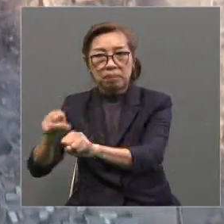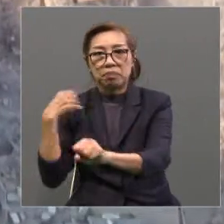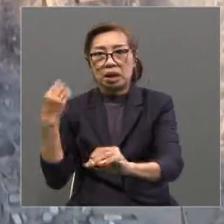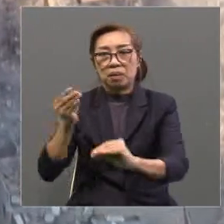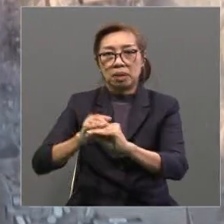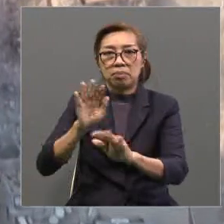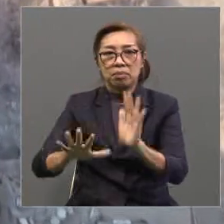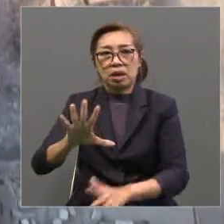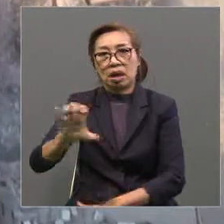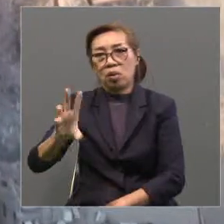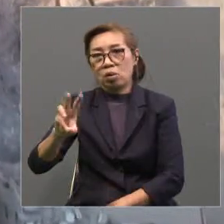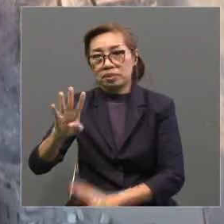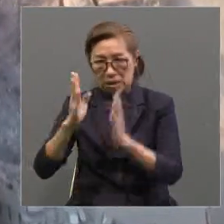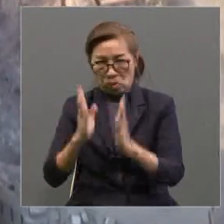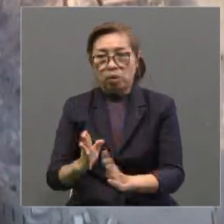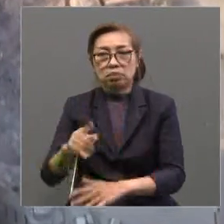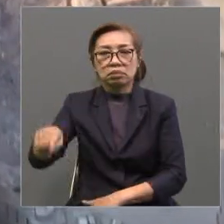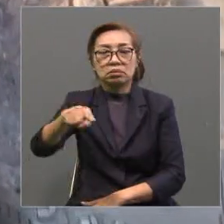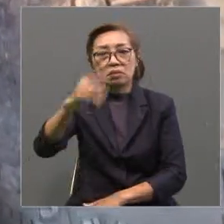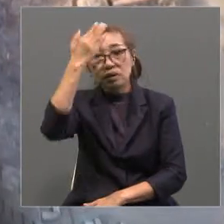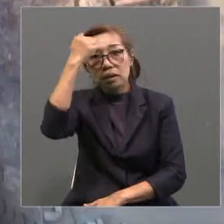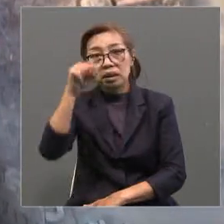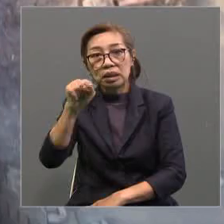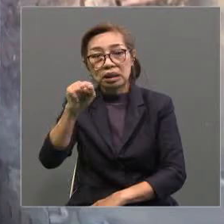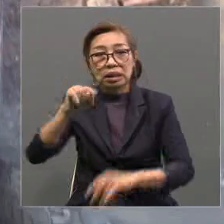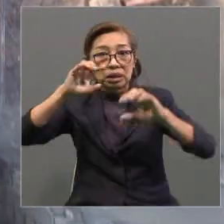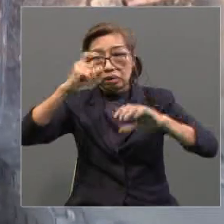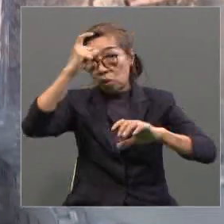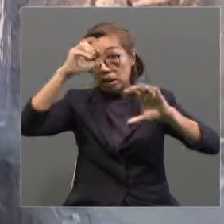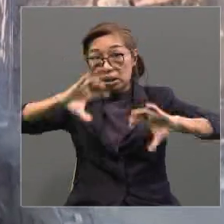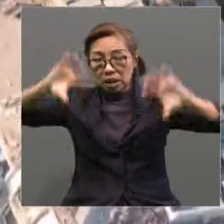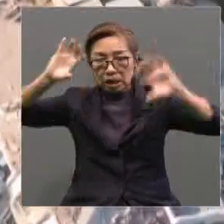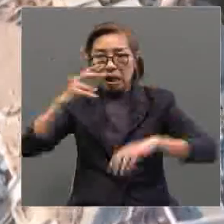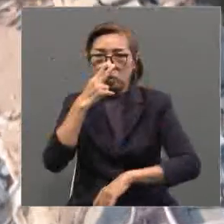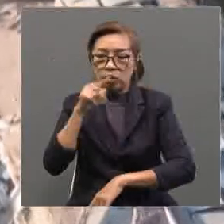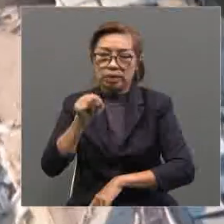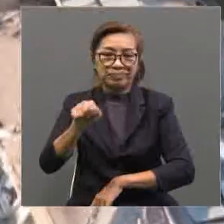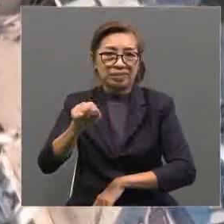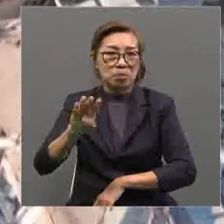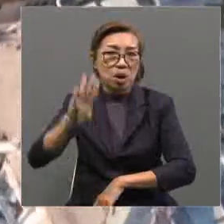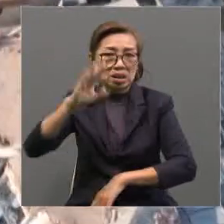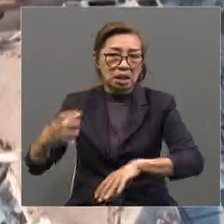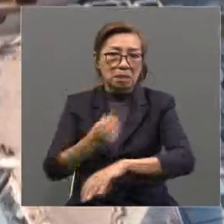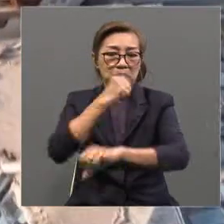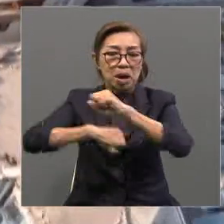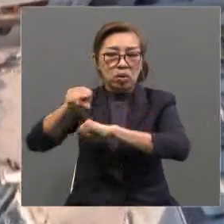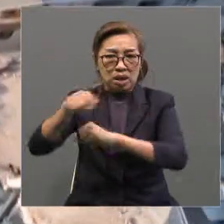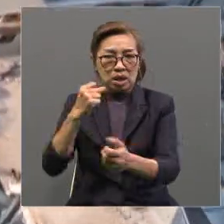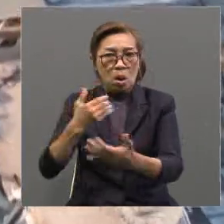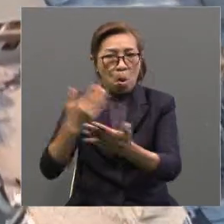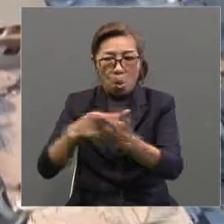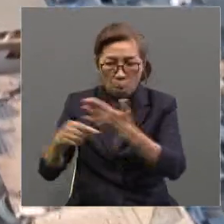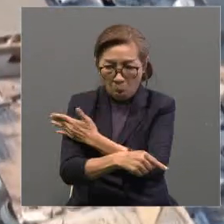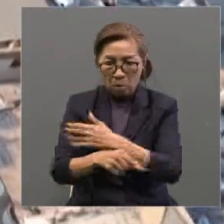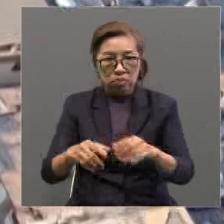ขึ้นกว่า 564คนแล้วโดยทางการโดยทางการตุรกีก็มองนะครับว่าผู้รับเหมานี้ทุจริตครับในการ